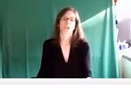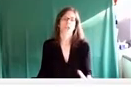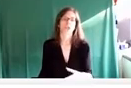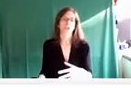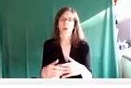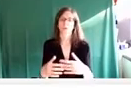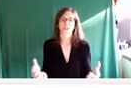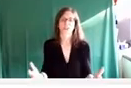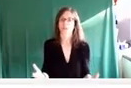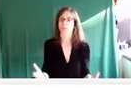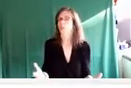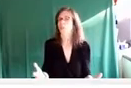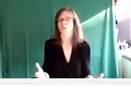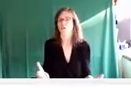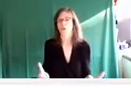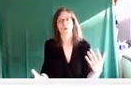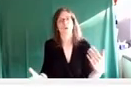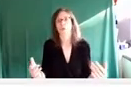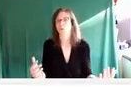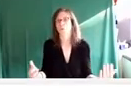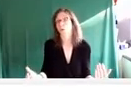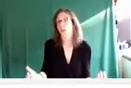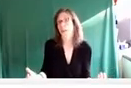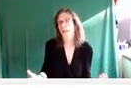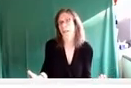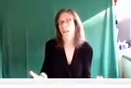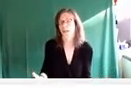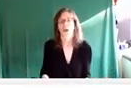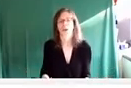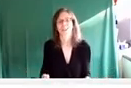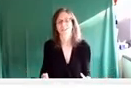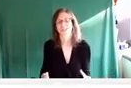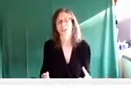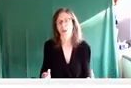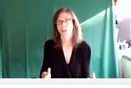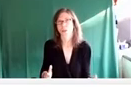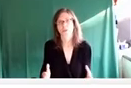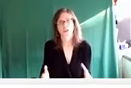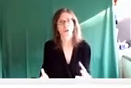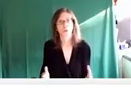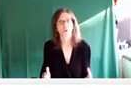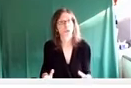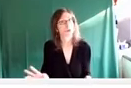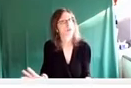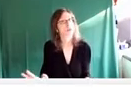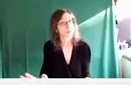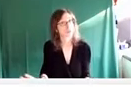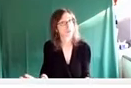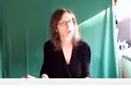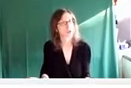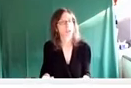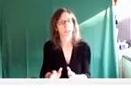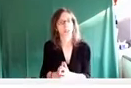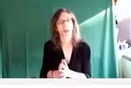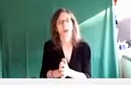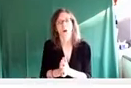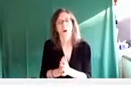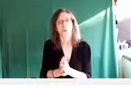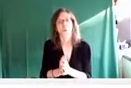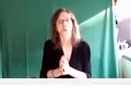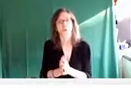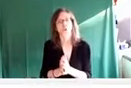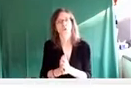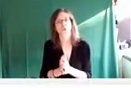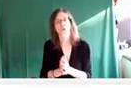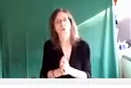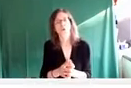peut gérer juste par votre système de nommage, version 1, 2, 3, 4, 5. Qu'est-ce qui représente une version ou pas? C'est à vous de le décider.